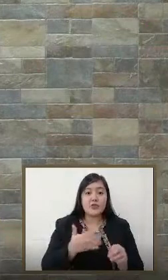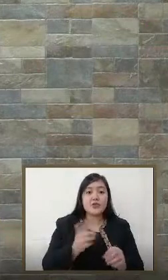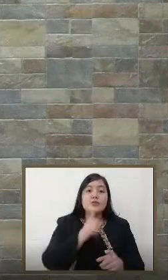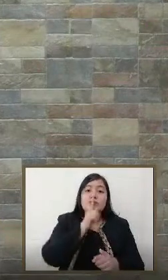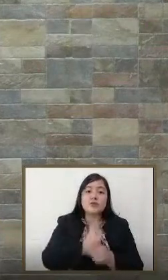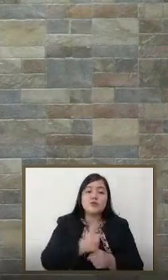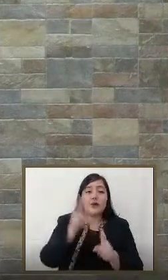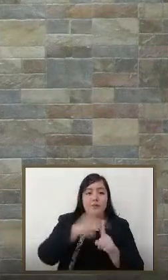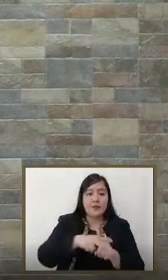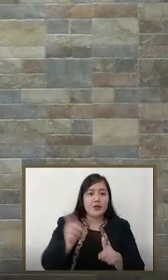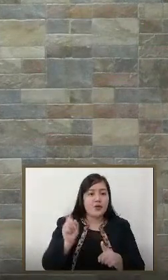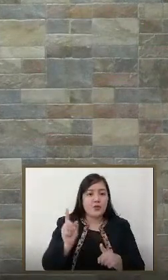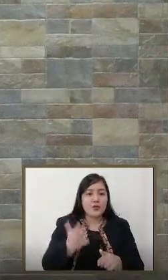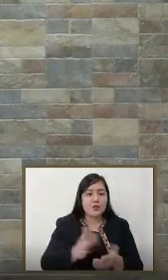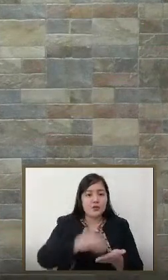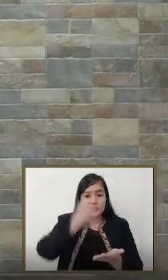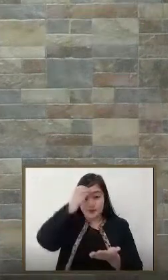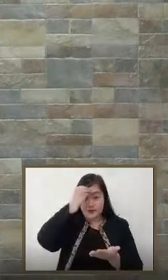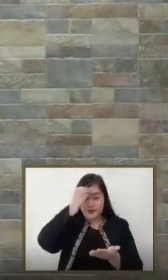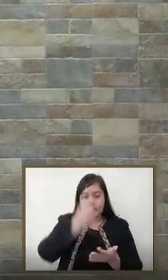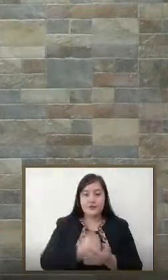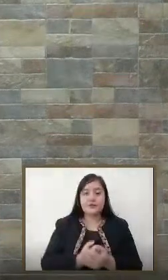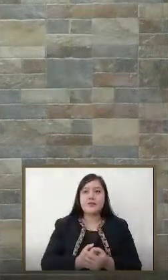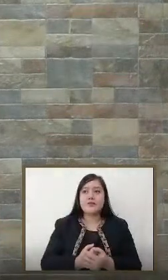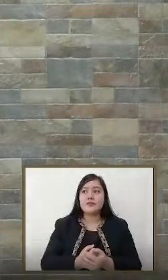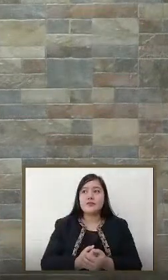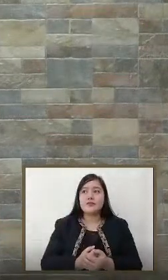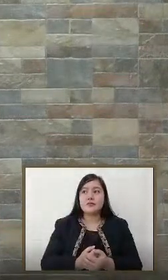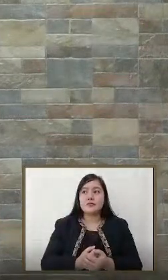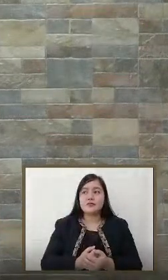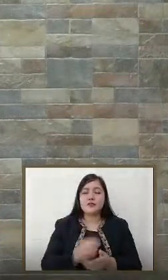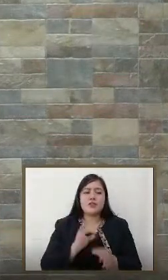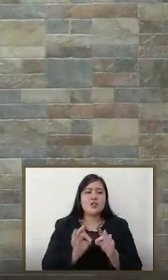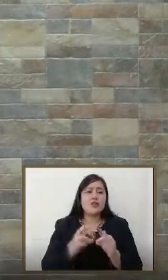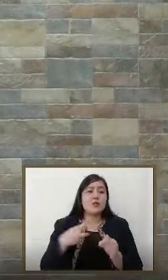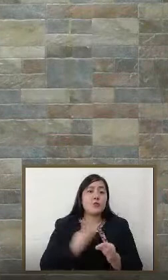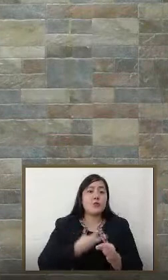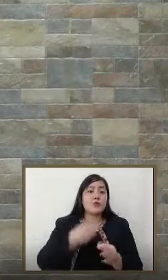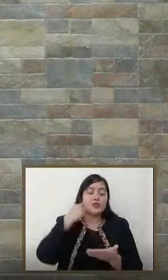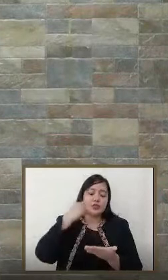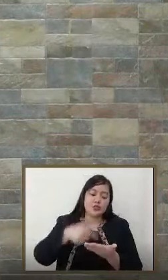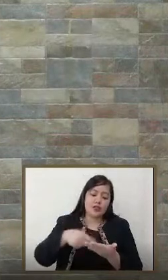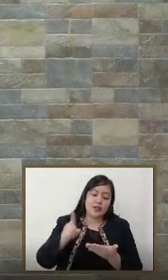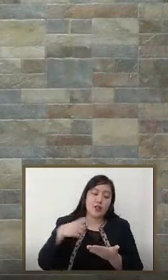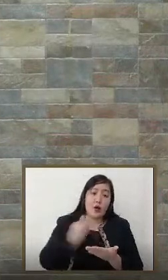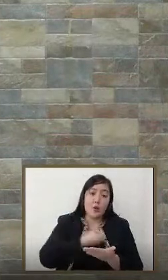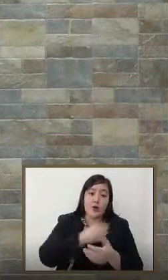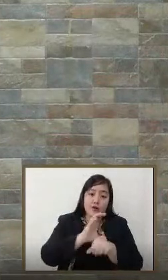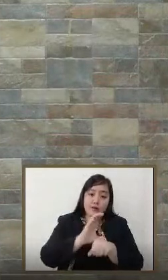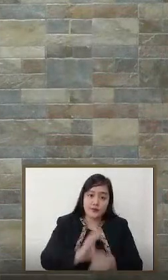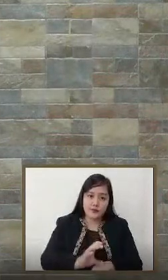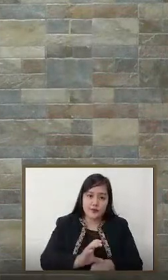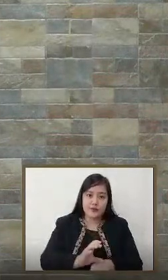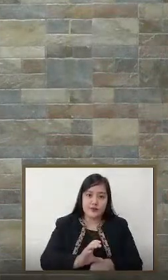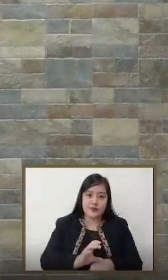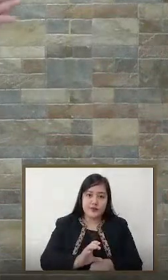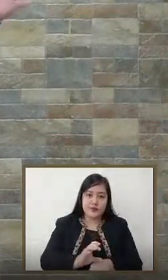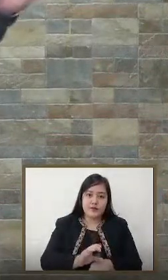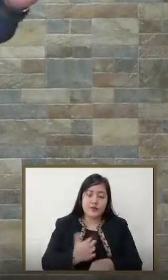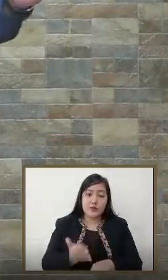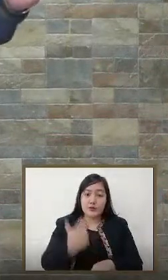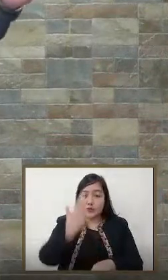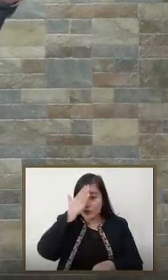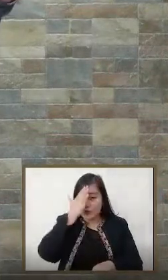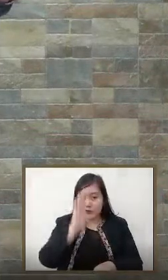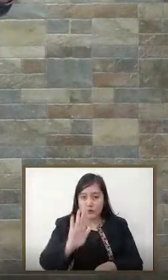Kapatid, kung ating titingnan yung ating kalagayan ngayong gabi sa harap ng Diyos, ikaw nakakaalam. Sinusunod